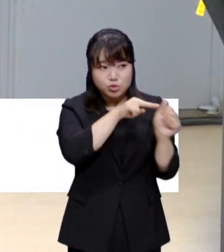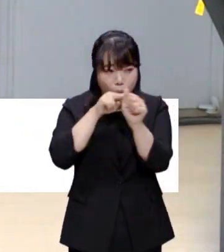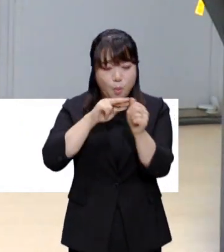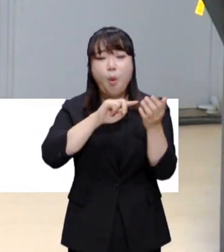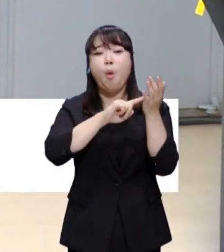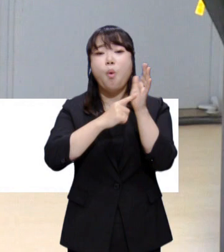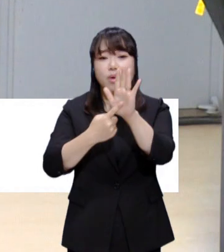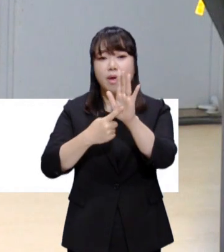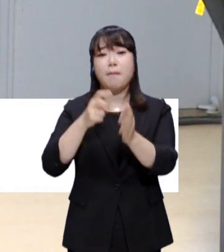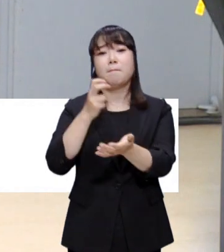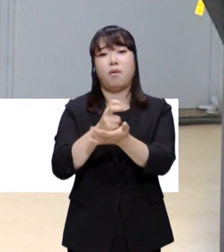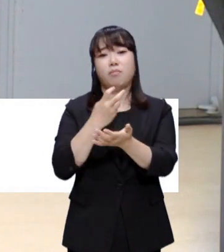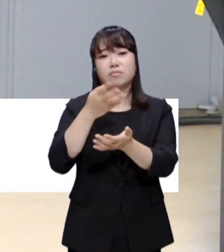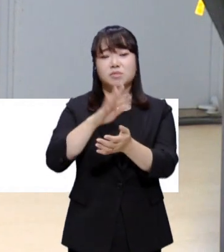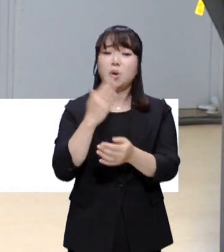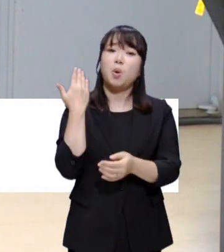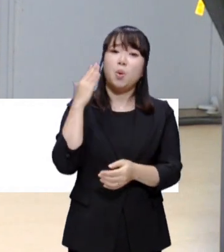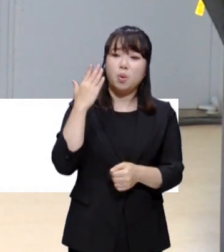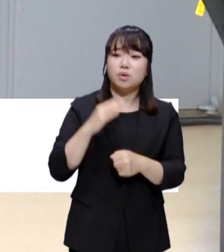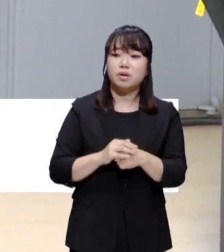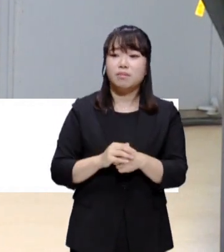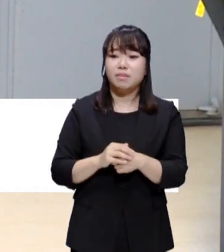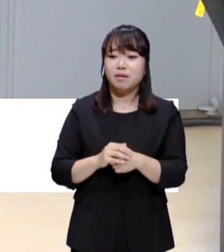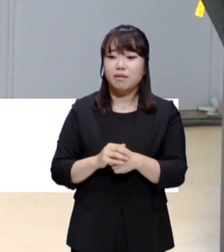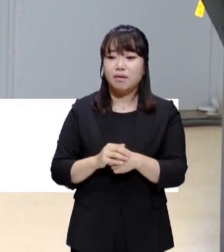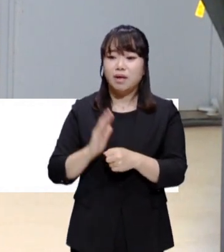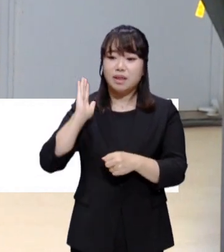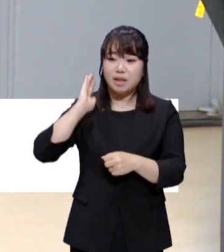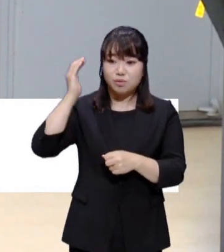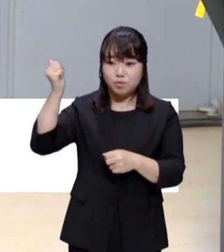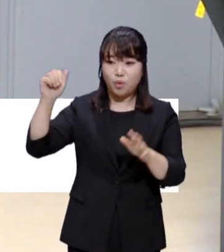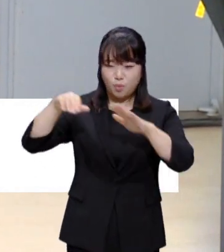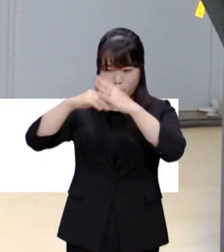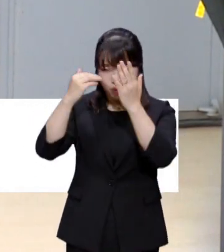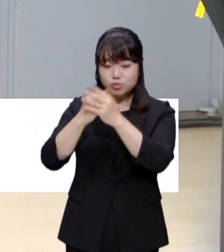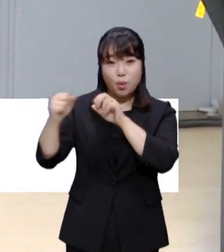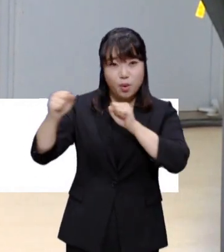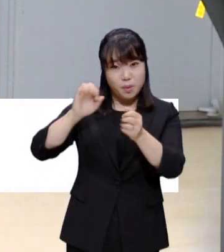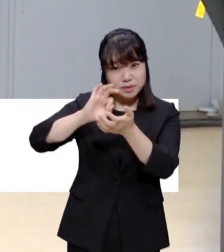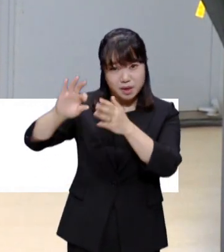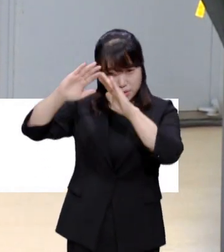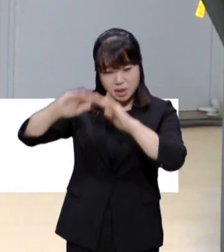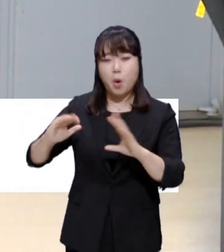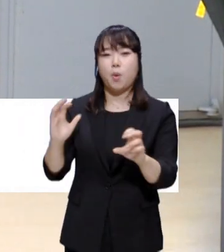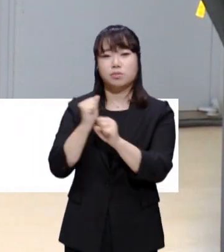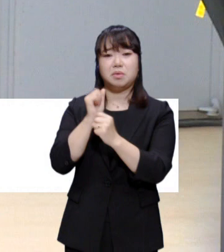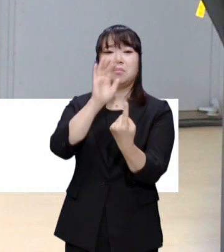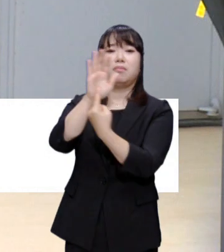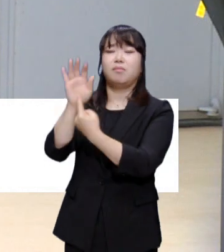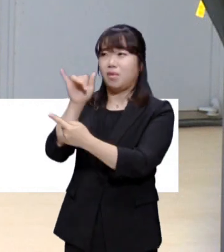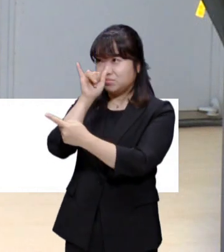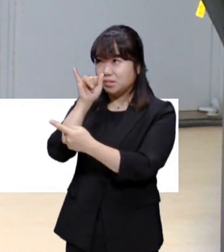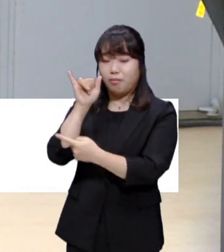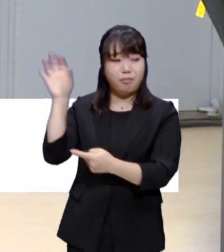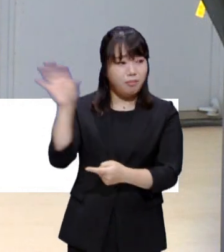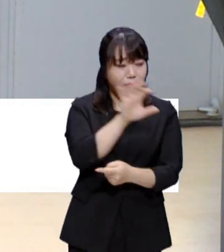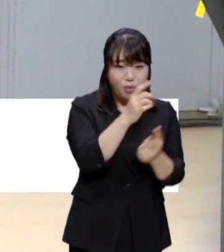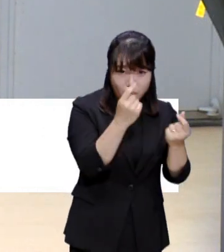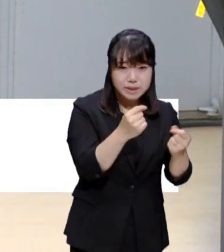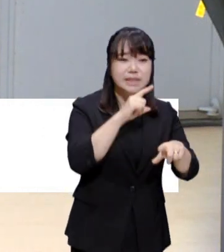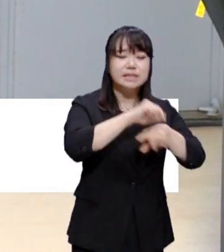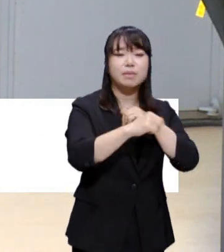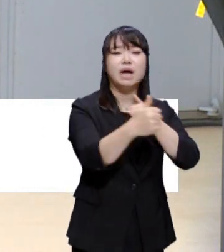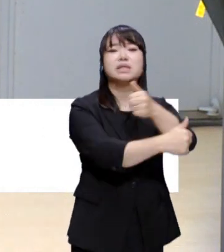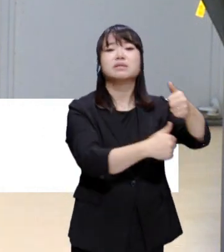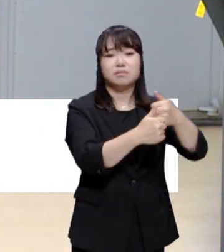건데. 근데 요새는 어쨌든 뭐 대통령까지 업무 추진비 내용에 대해서 대략적으로라도 이제 공개를 한 상황이기 때문에